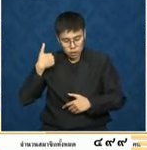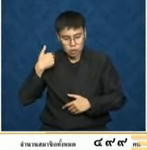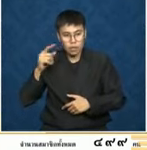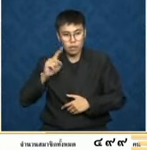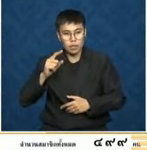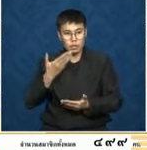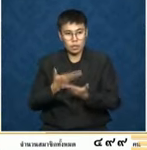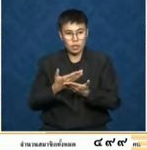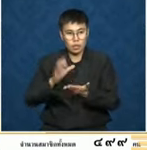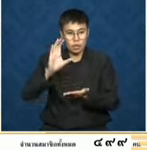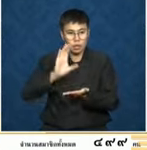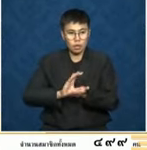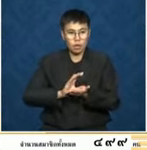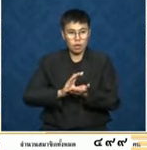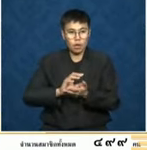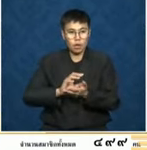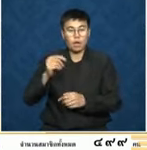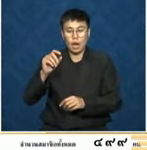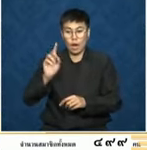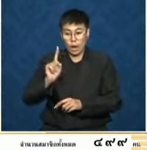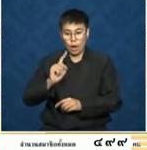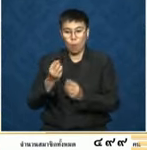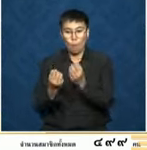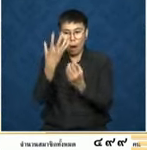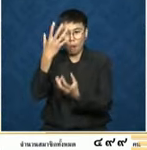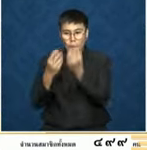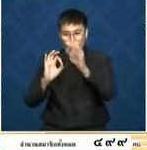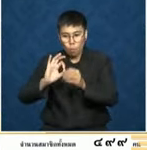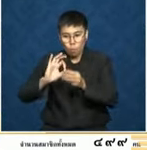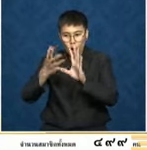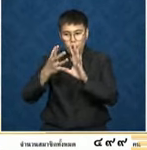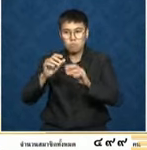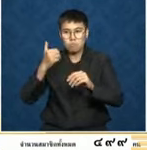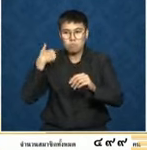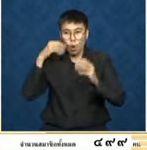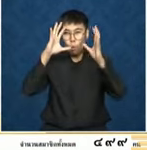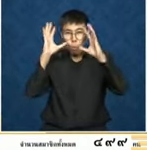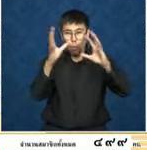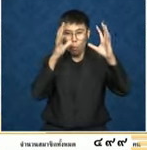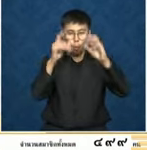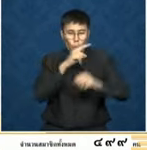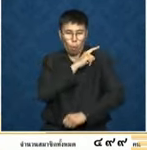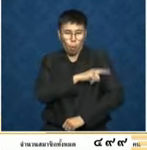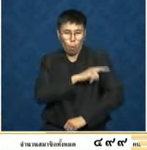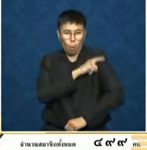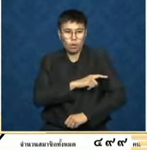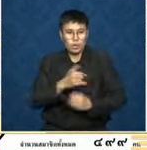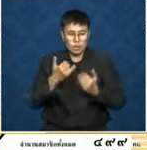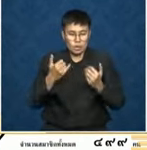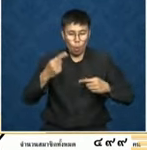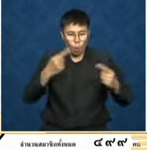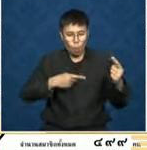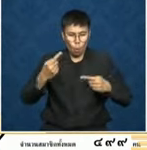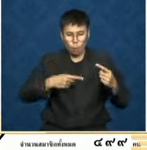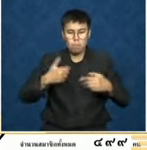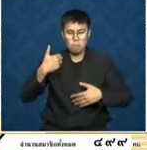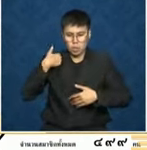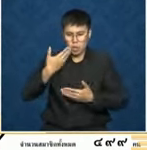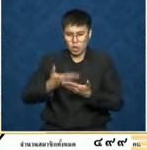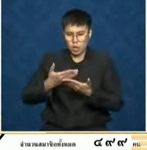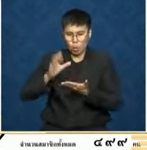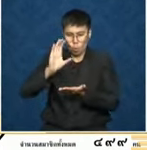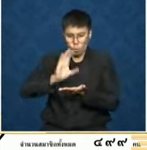เรื่องงบประมาณไฟป่าและหมอกควันนะครับท่านประธานอันนี้เป็นสิ่งที่เราถกเถียงมาตลอดนะครับว่าไอ้งบประม